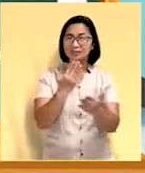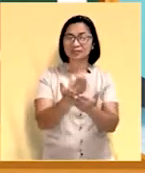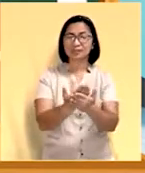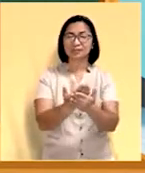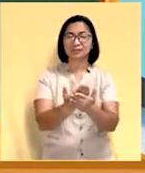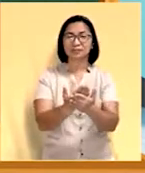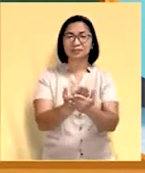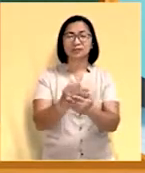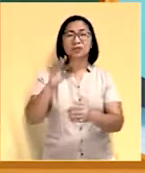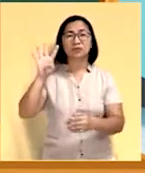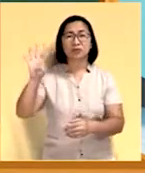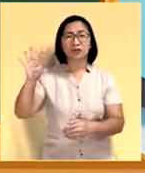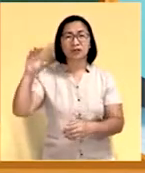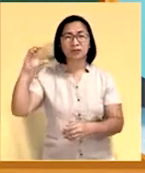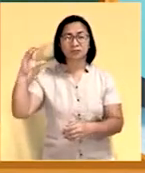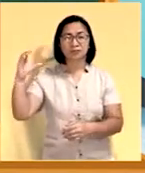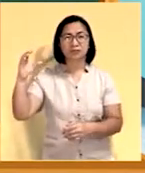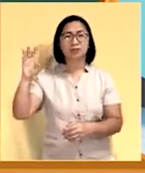Napakahusay!